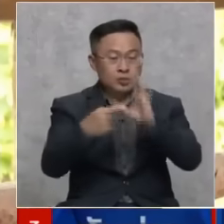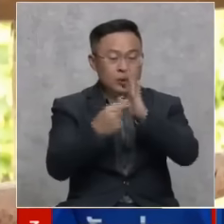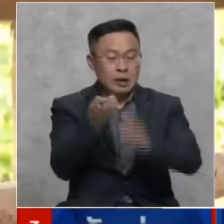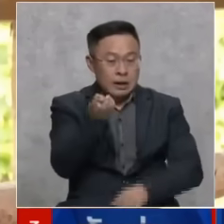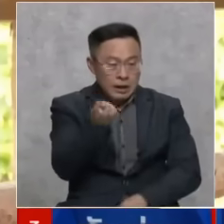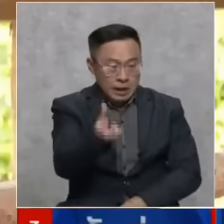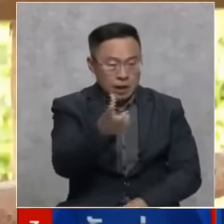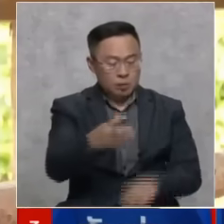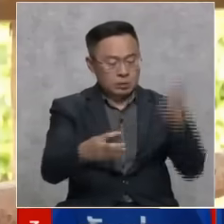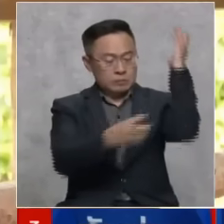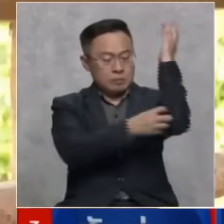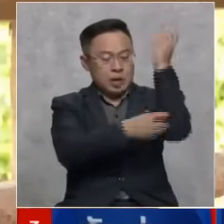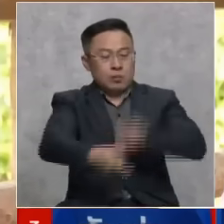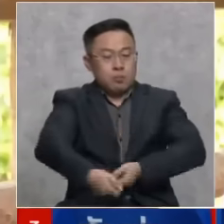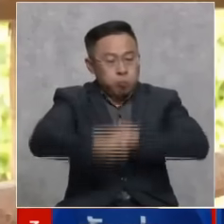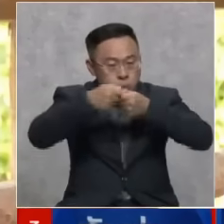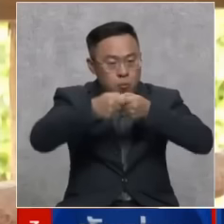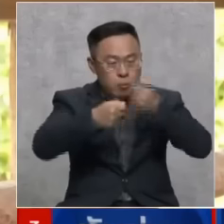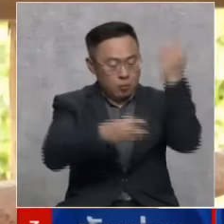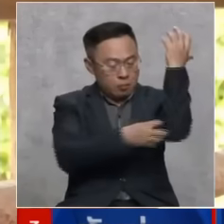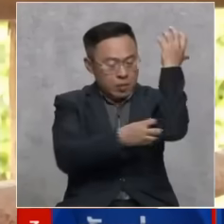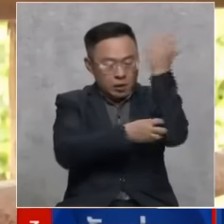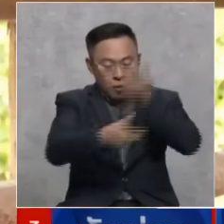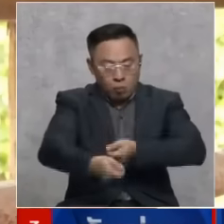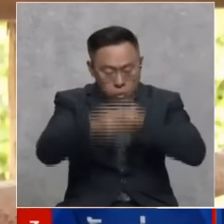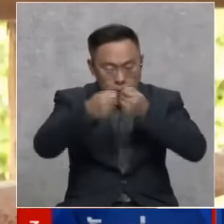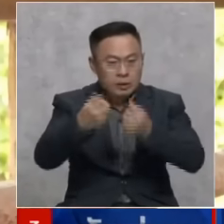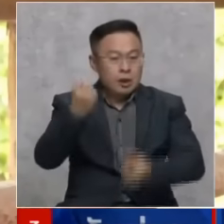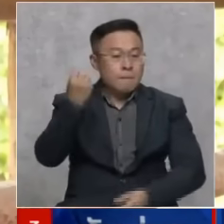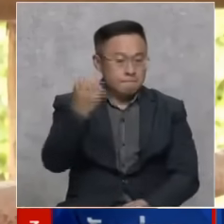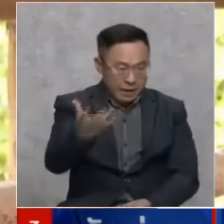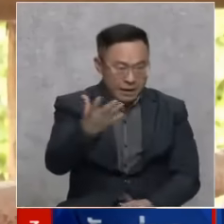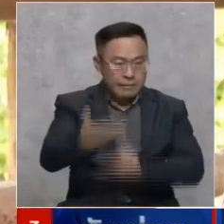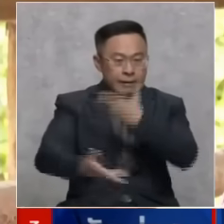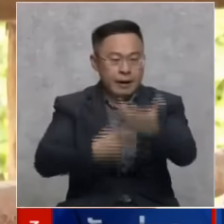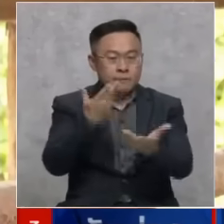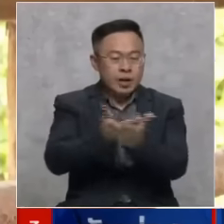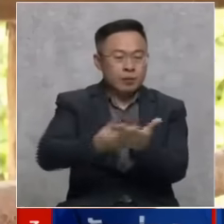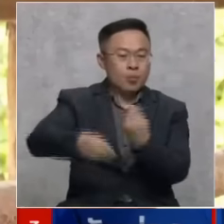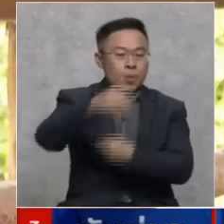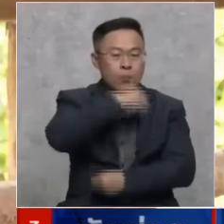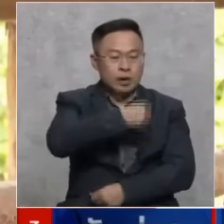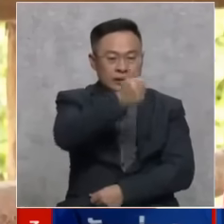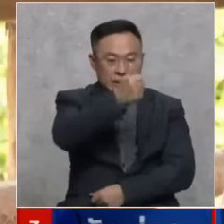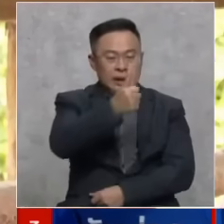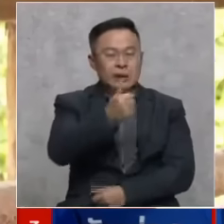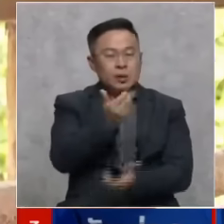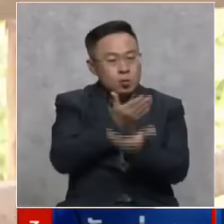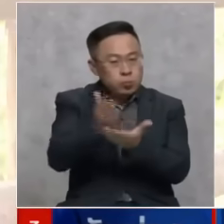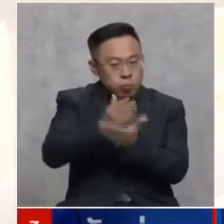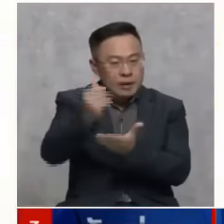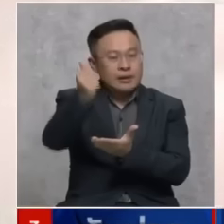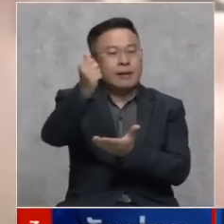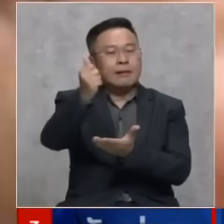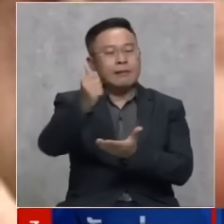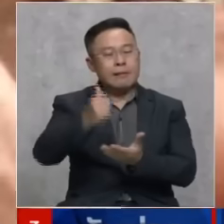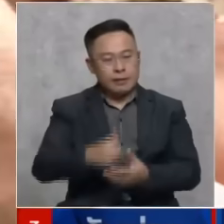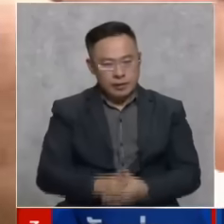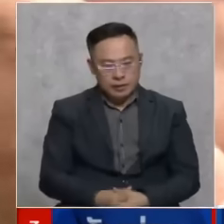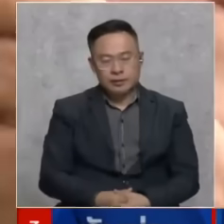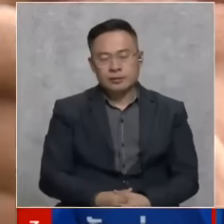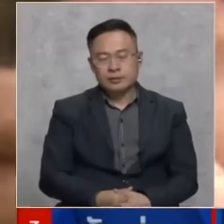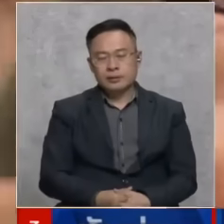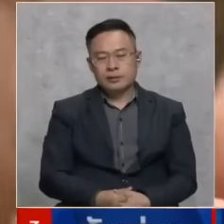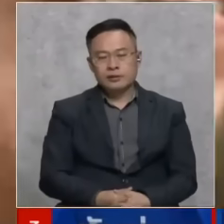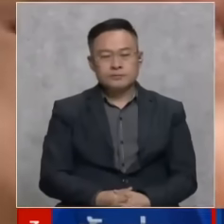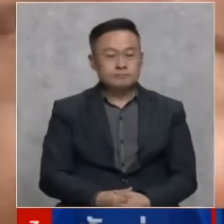มันทุกอย่างที่เกษตรกรทำขอให้มันมีราคามันก็ได ้นิตยกุล